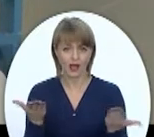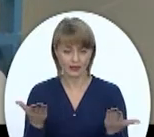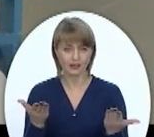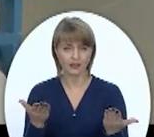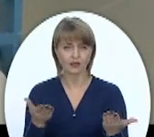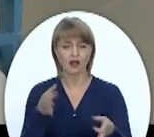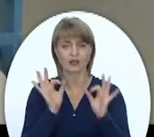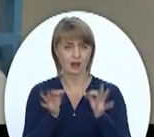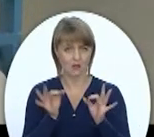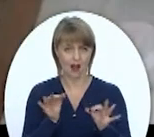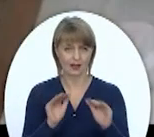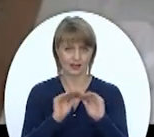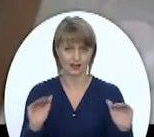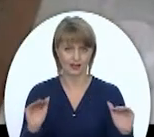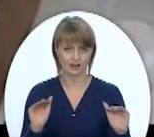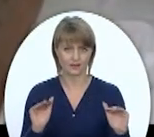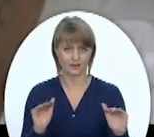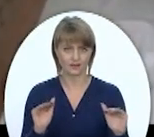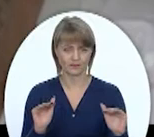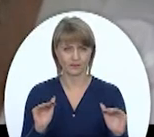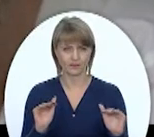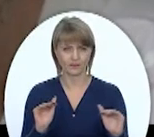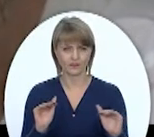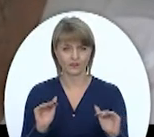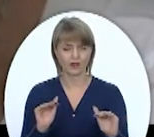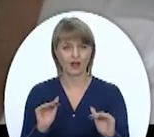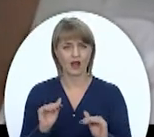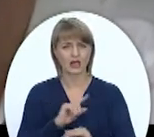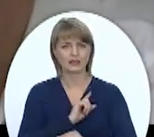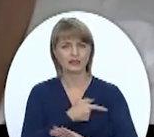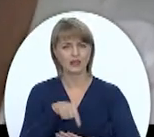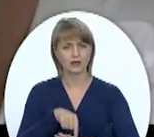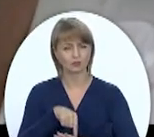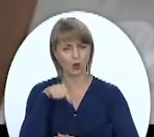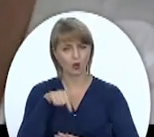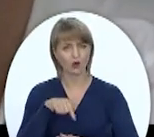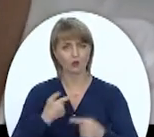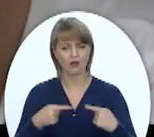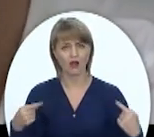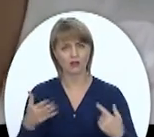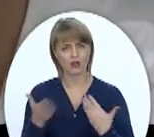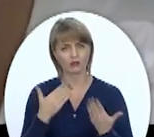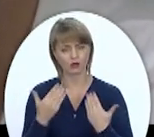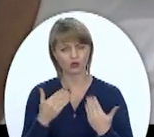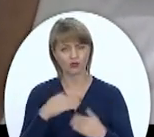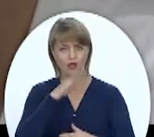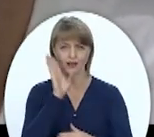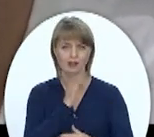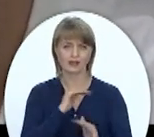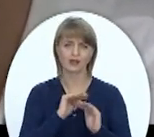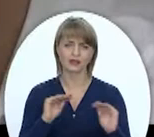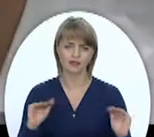абсолютно нормальные дети. Ну, сильно трогают разные отношения родителей к детям